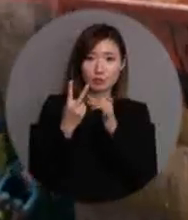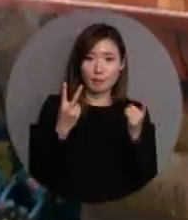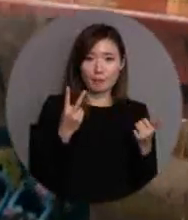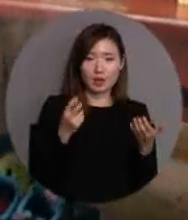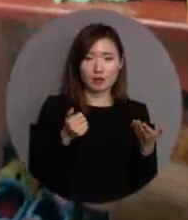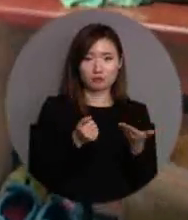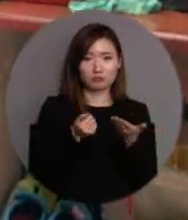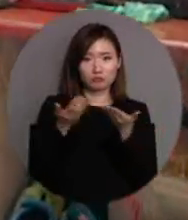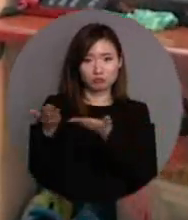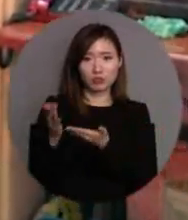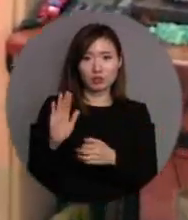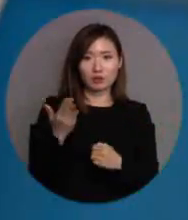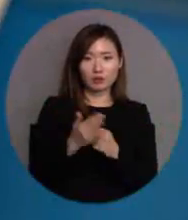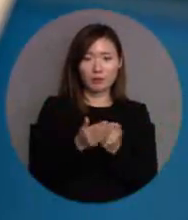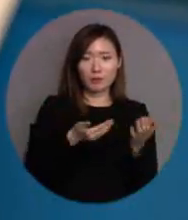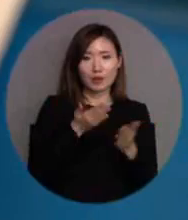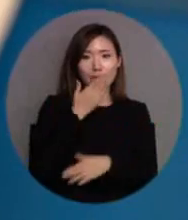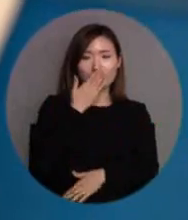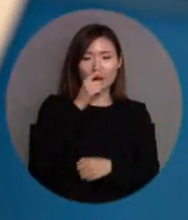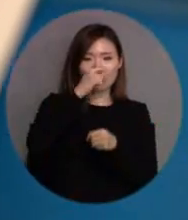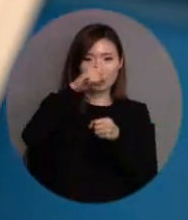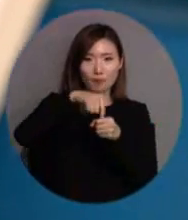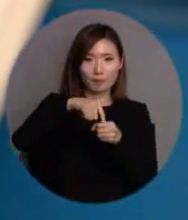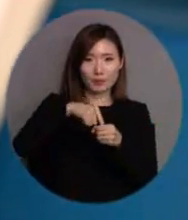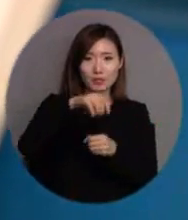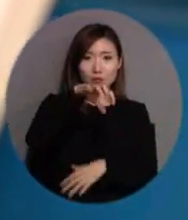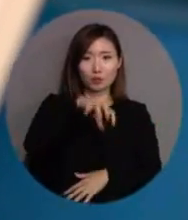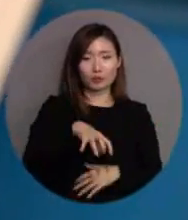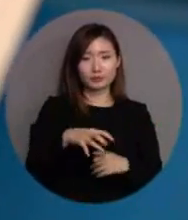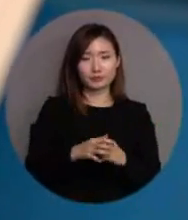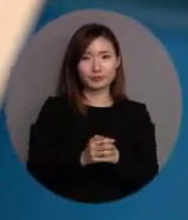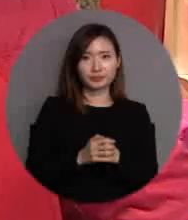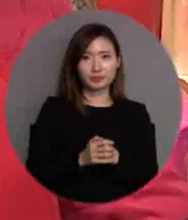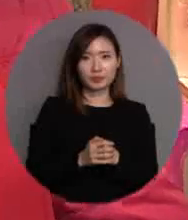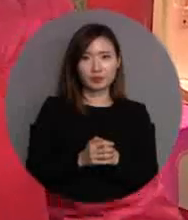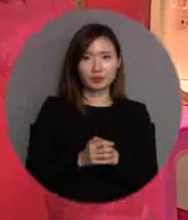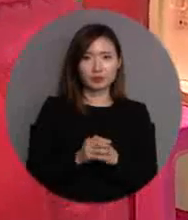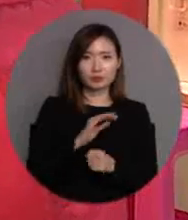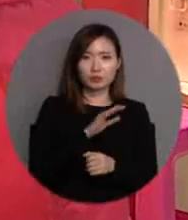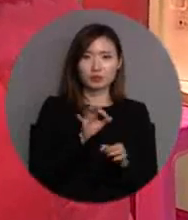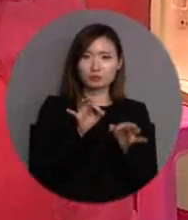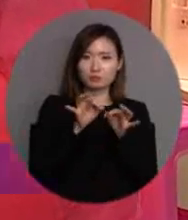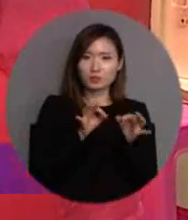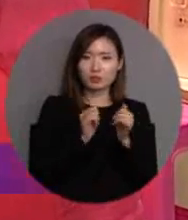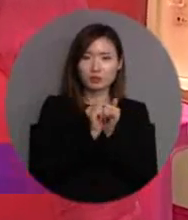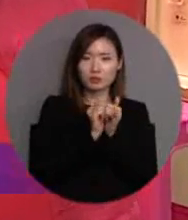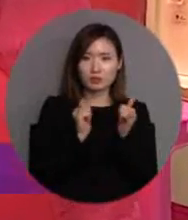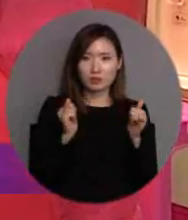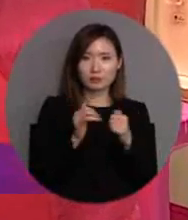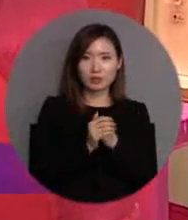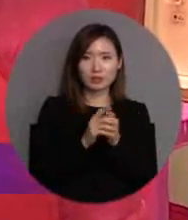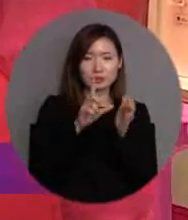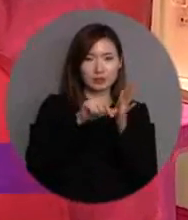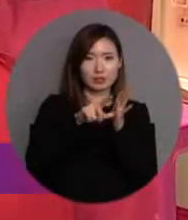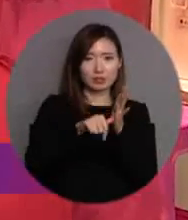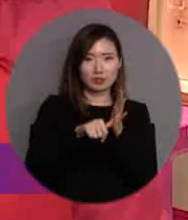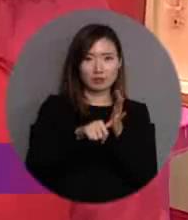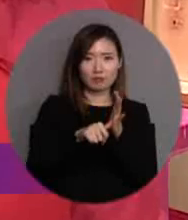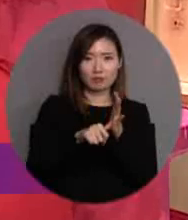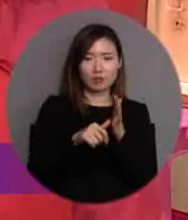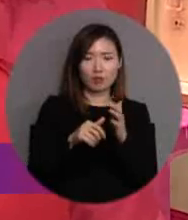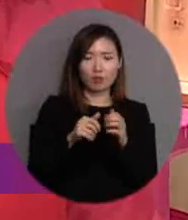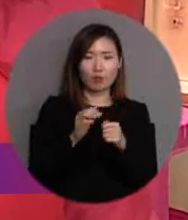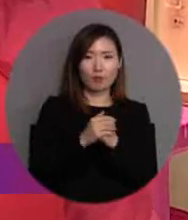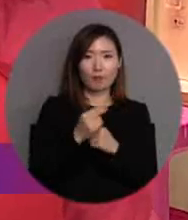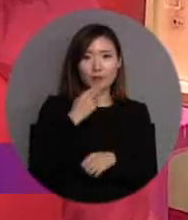전해줍니다 배달이 가능한 커피숍 입니다 저희 같이 이기창 사는 사람들은 또 시간이 허락되지 않기